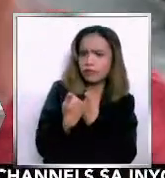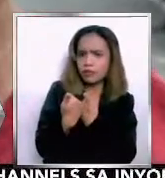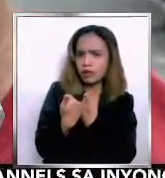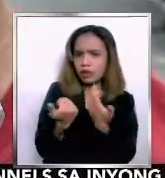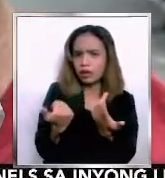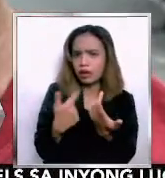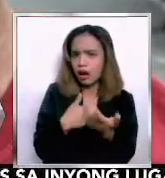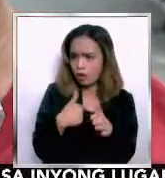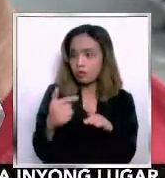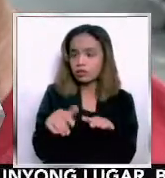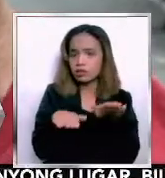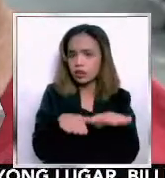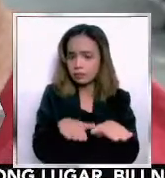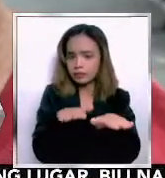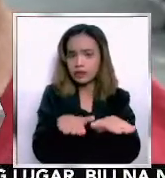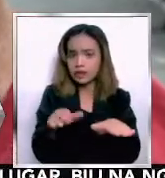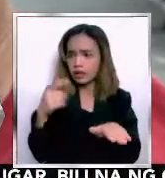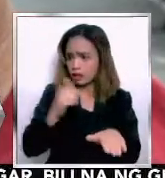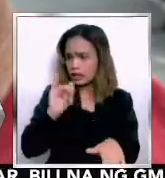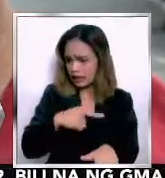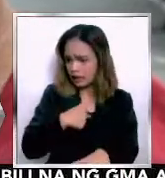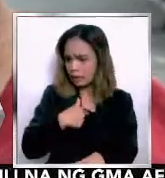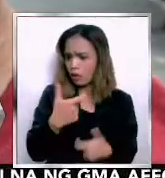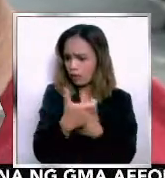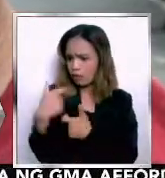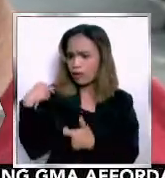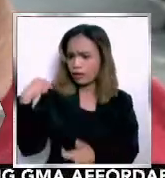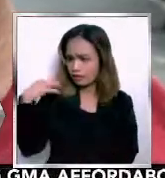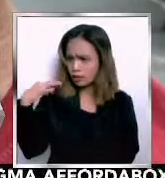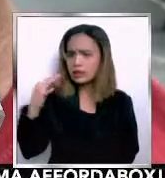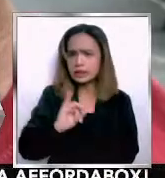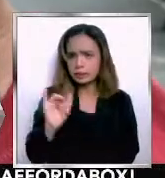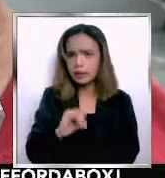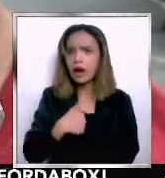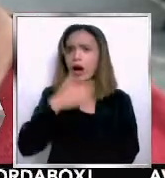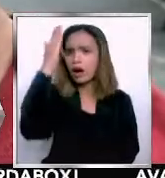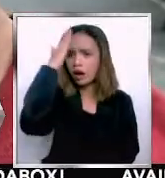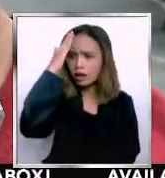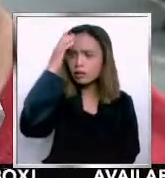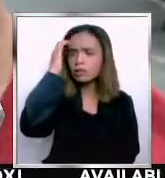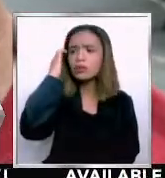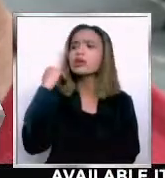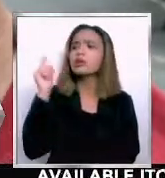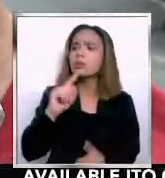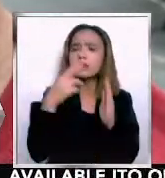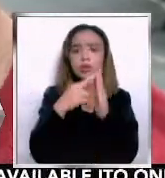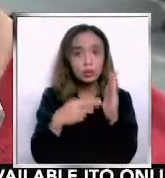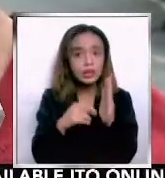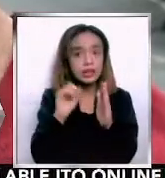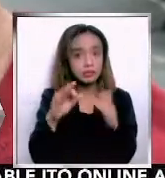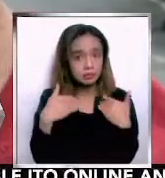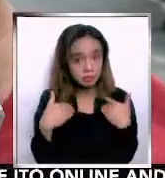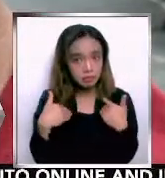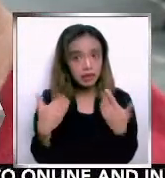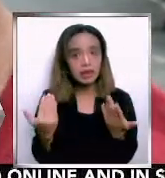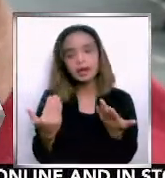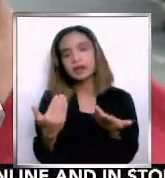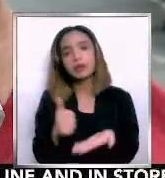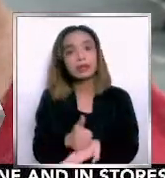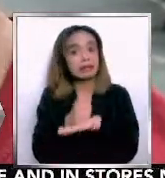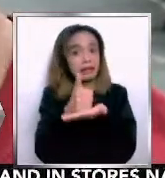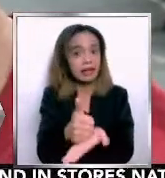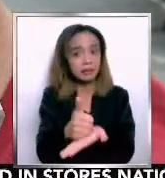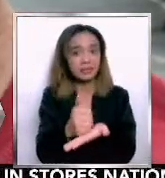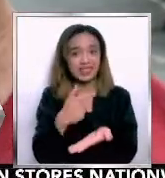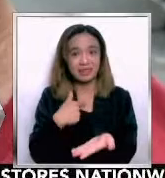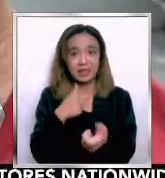po ako. Fire volunteer din po ako, firefighter. Kaya alam ko naman po yung protocol, sir. Pag may response, sir, automatic tatabi o